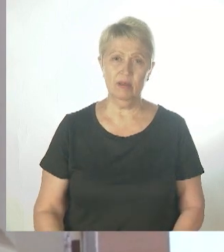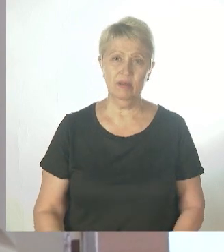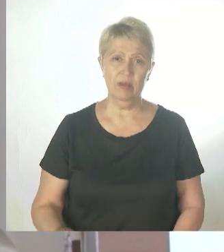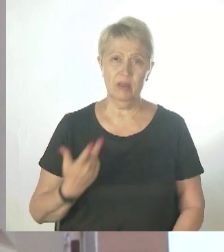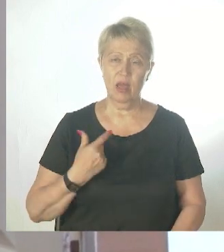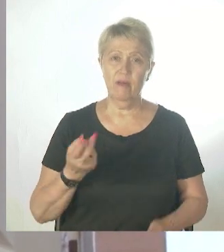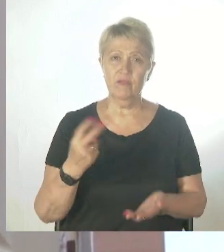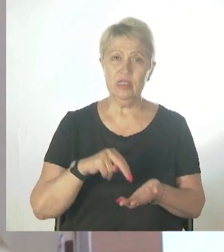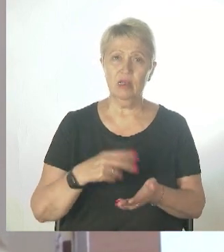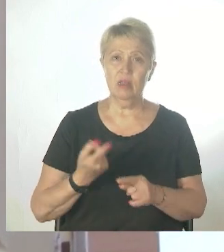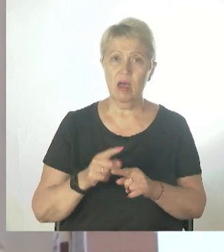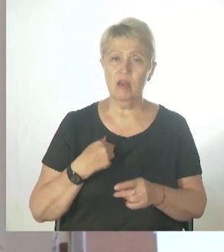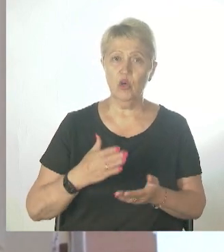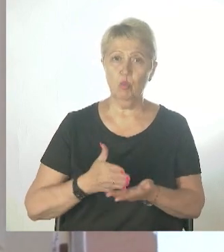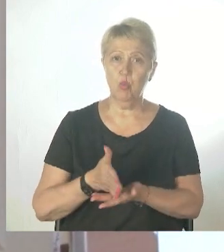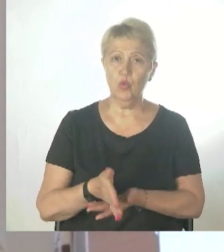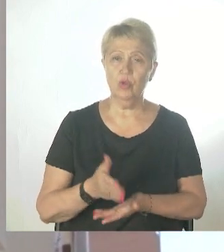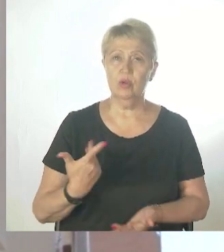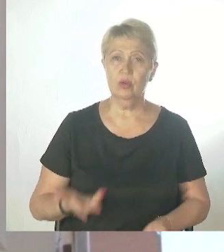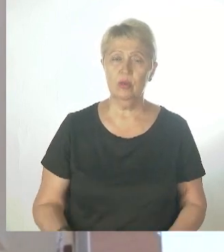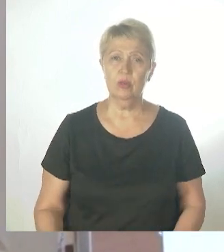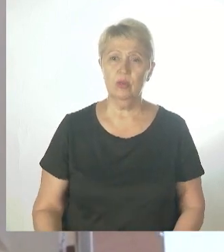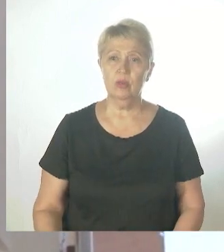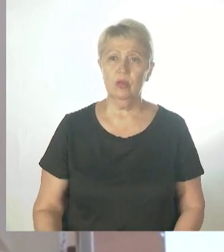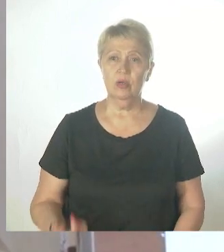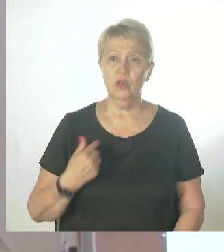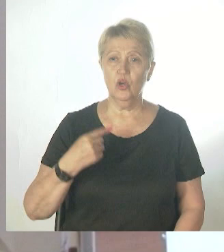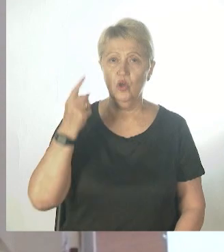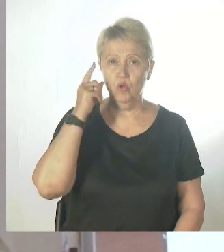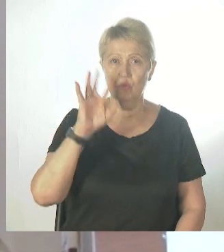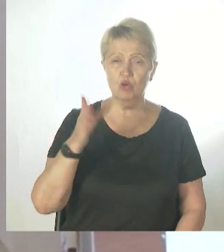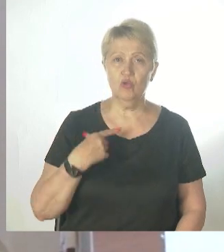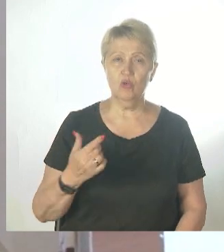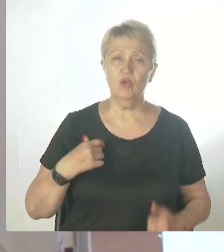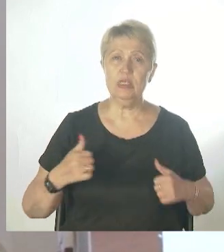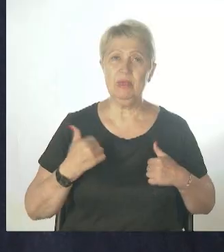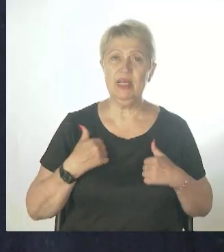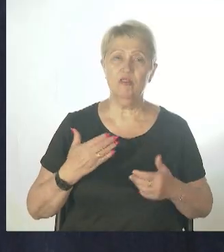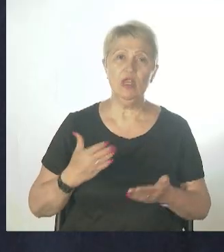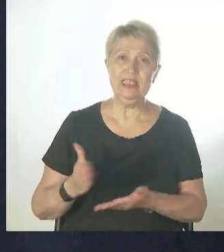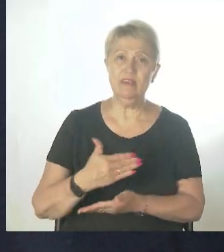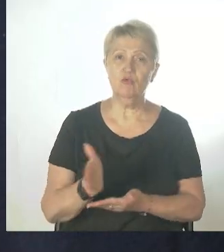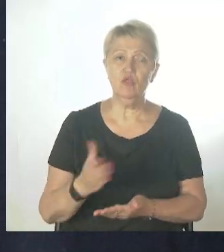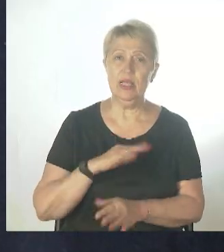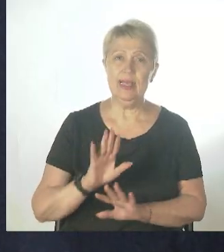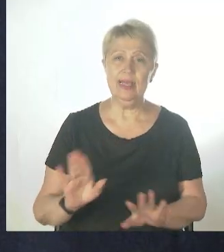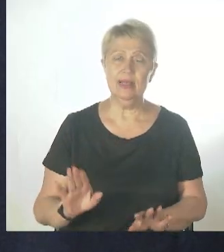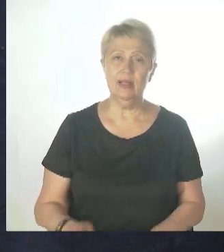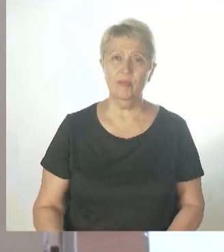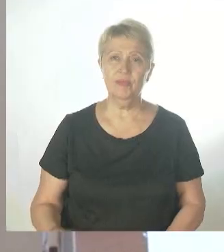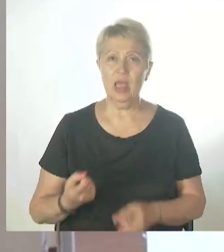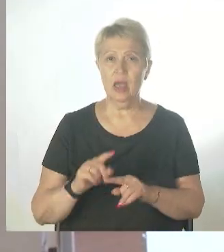встал на этот путь, и уже думаю с него постараюсь не свернуть, потому что